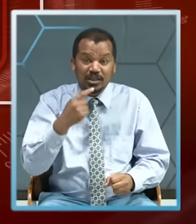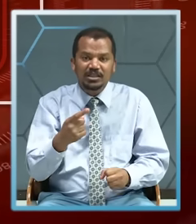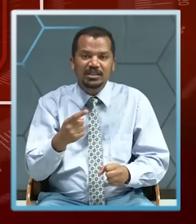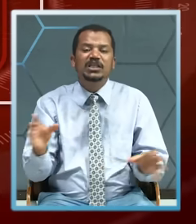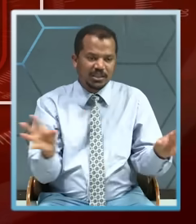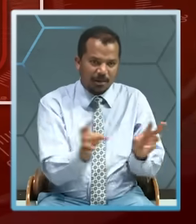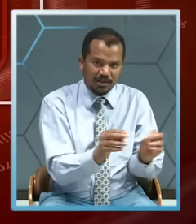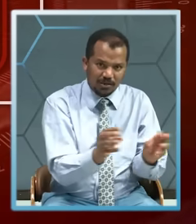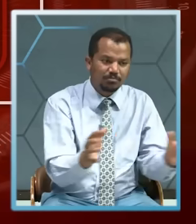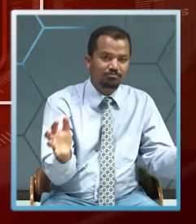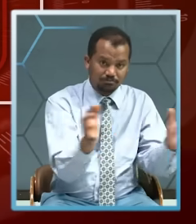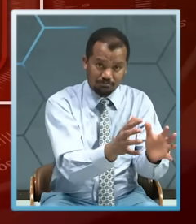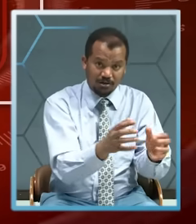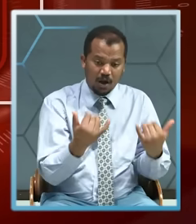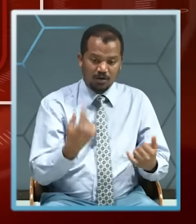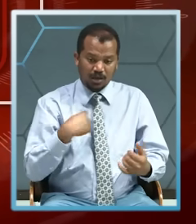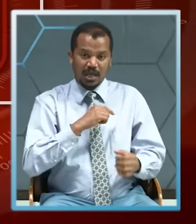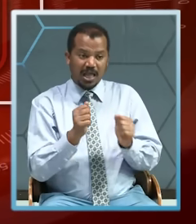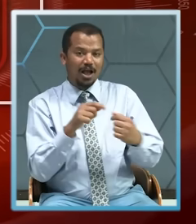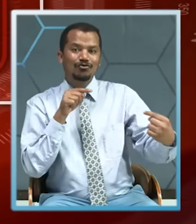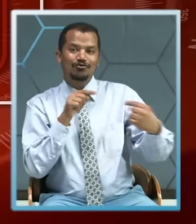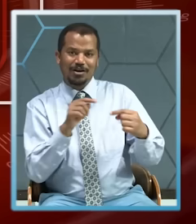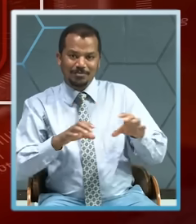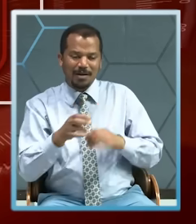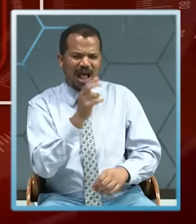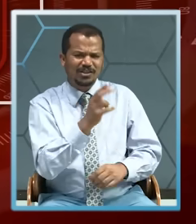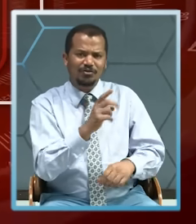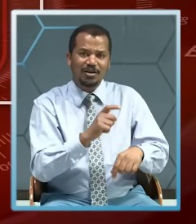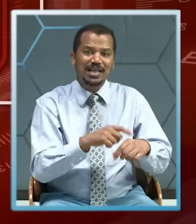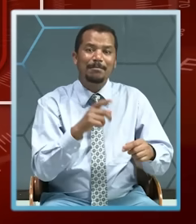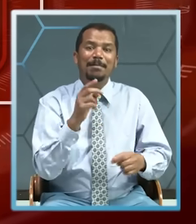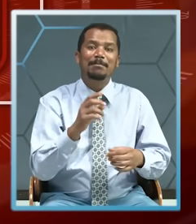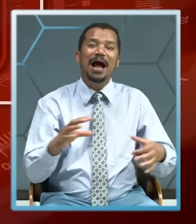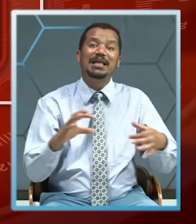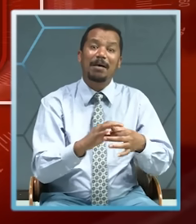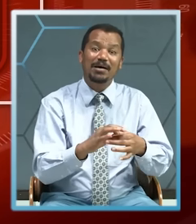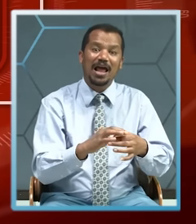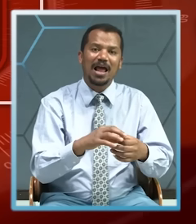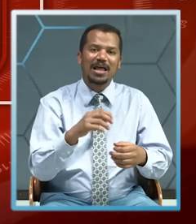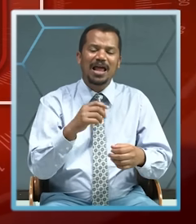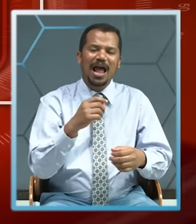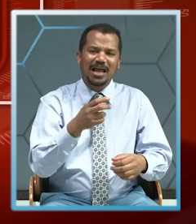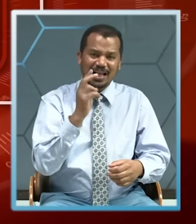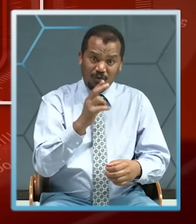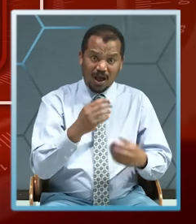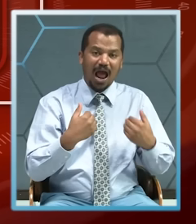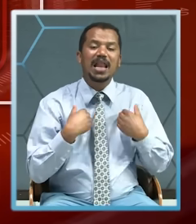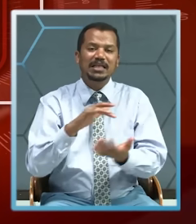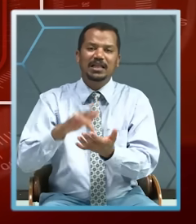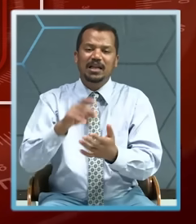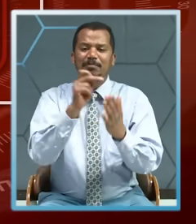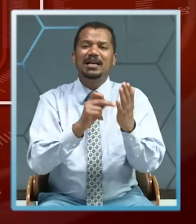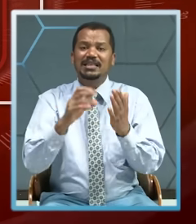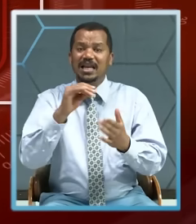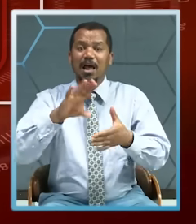መሰራት ያለበት ነው ስልሽ ይሰባሰበው ነገር አሁን ከኛ ጋር ግንኙነት በማድረግ አስቸኳይ ጊዜ ማስተባበሪያ ማዕከል ኢመርጀንሲ ኮኦርዲኔሽን ሴንተር